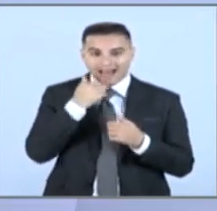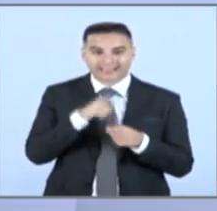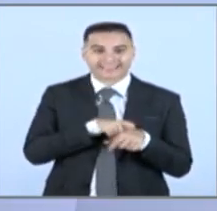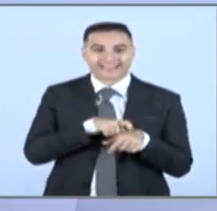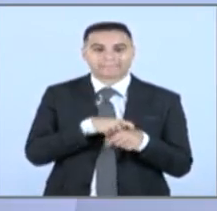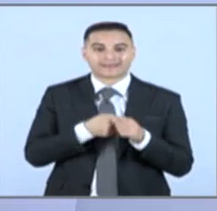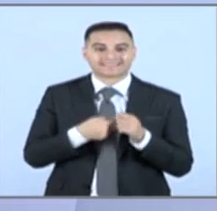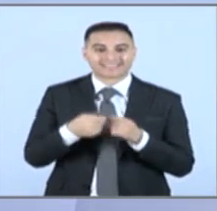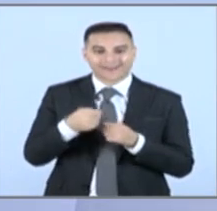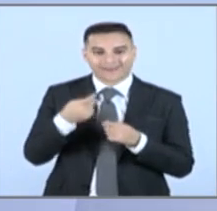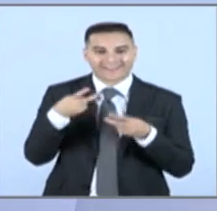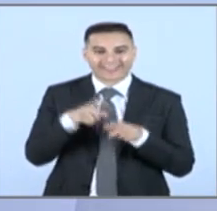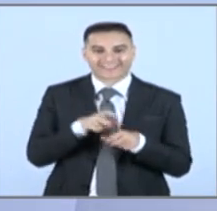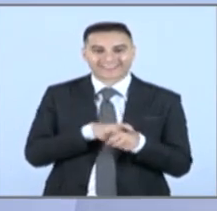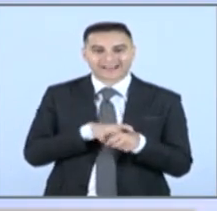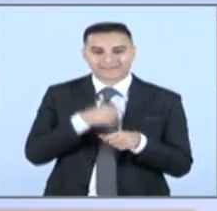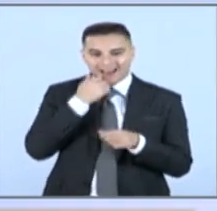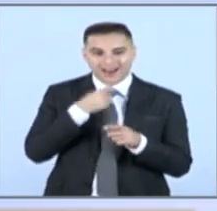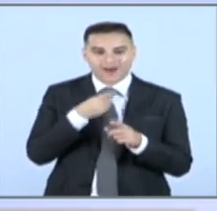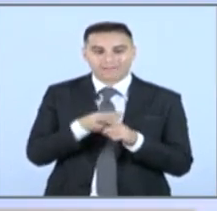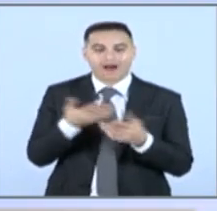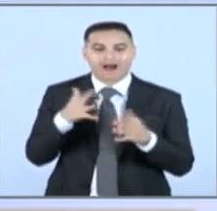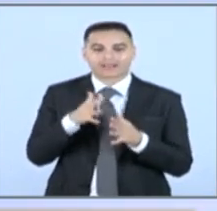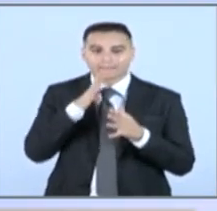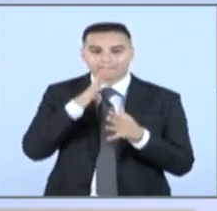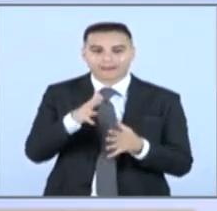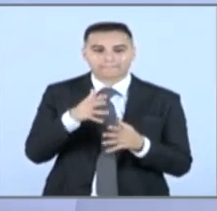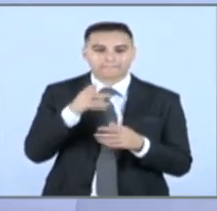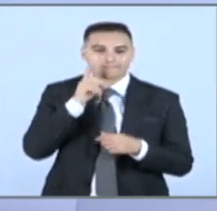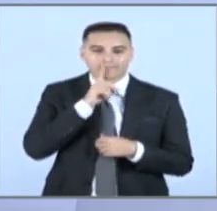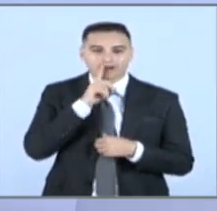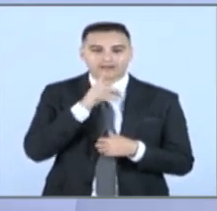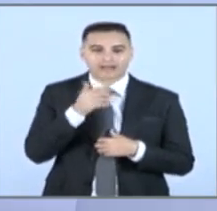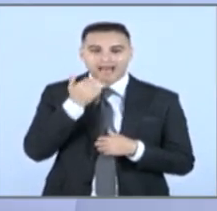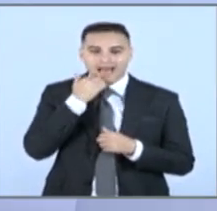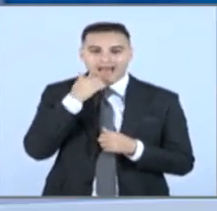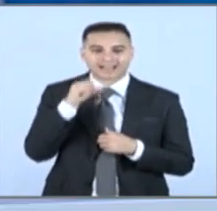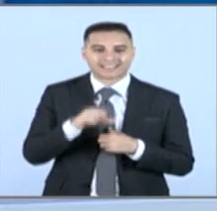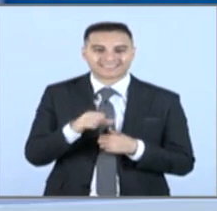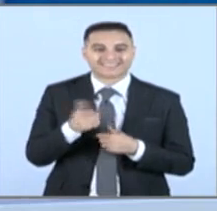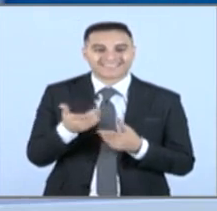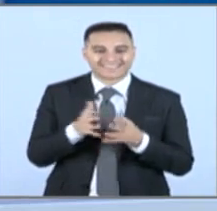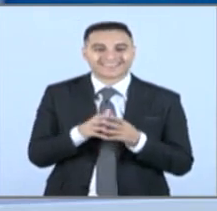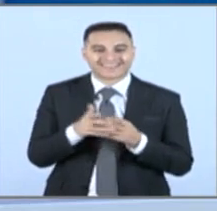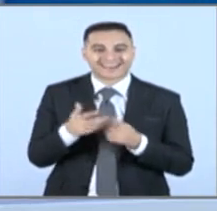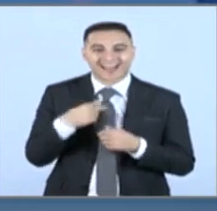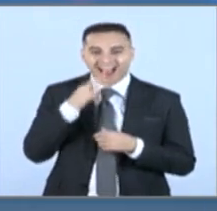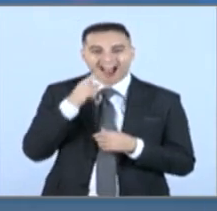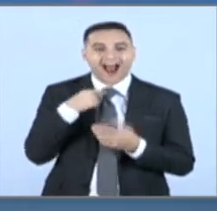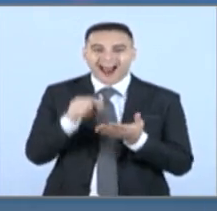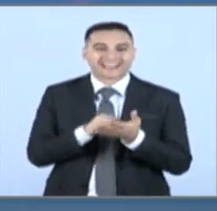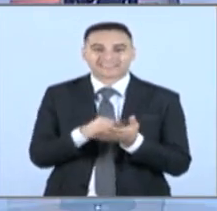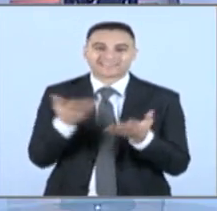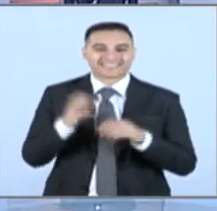دمها. هو كده كده في دمي والله. طب أكتر حاجة ما بتحبيهاش إيه؟ إن الأهلي يخسر. طب دي أنا أجاوبها